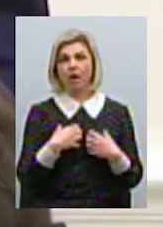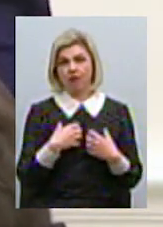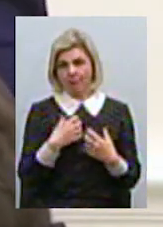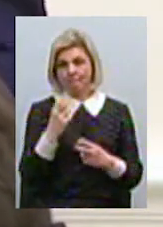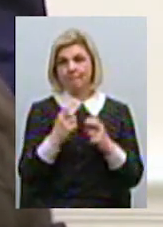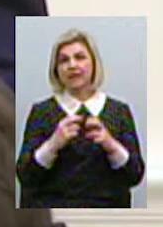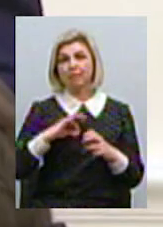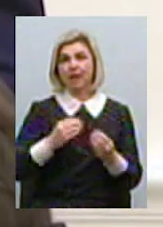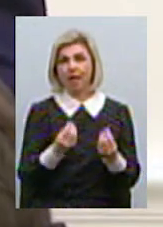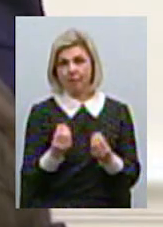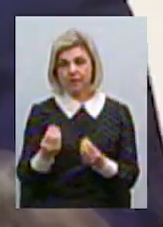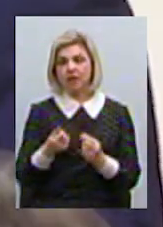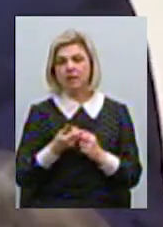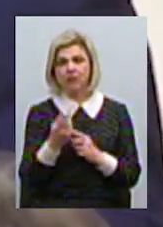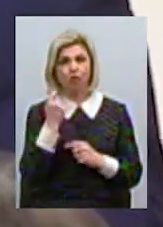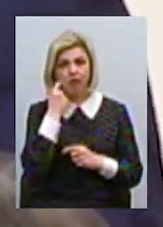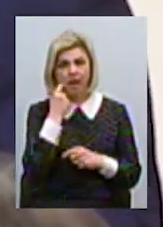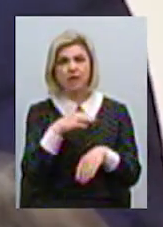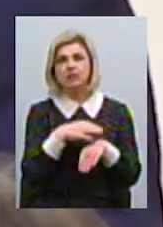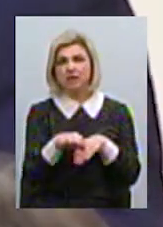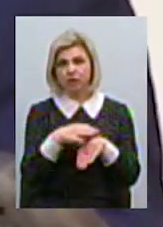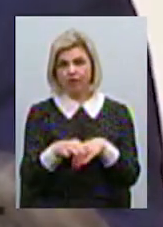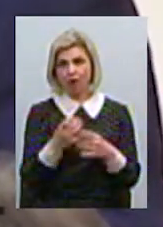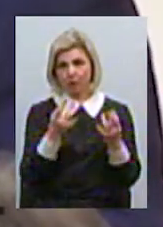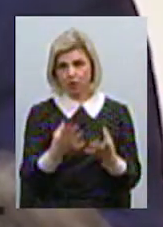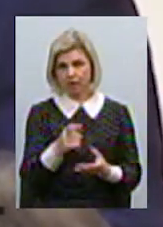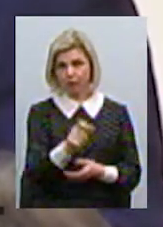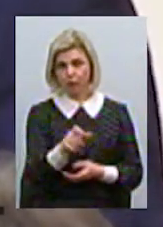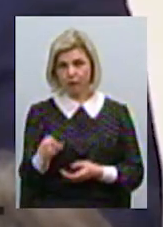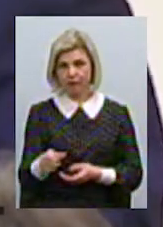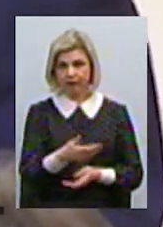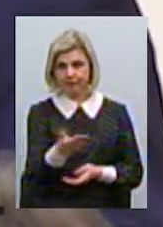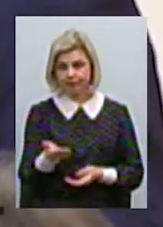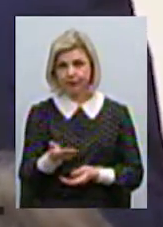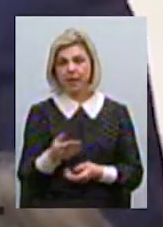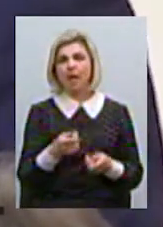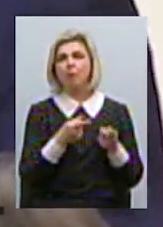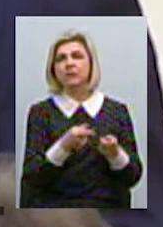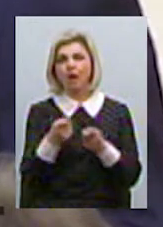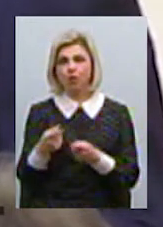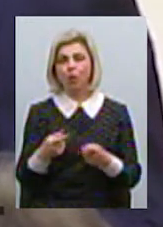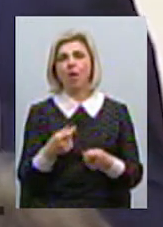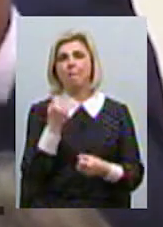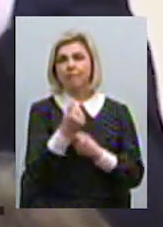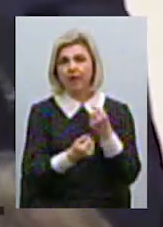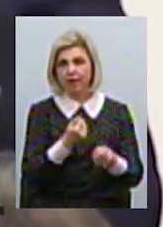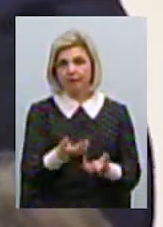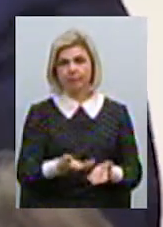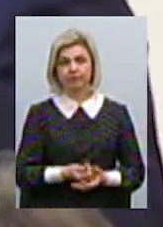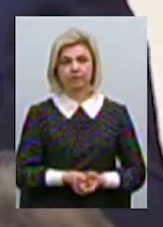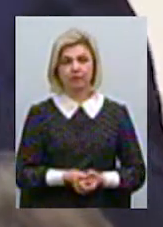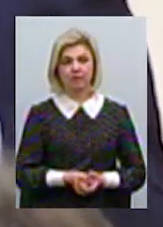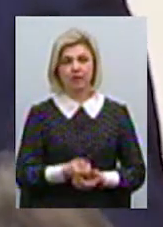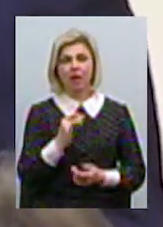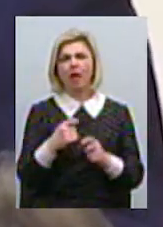горе-підприємець декілька років просто знущається над простими людьми, залякує їх, б'є,